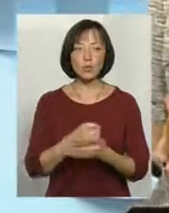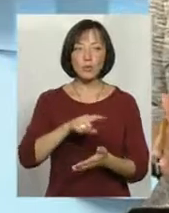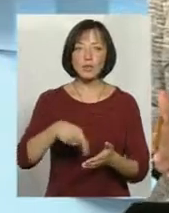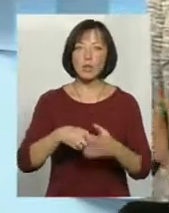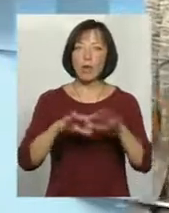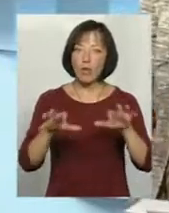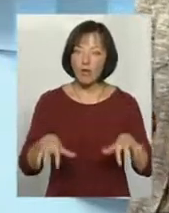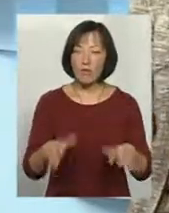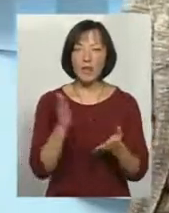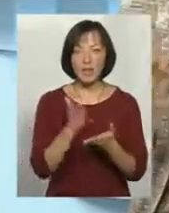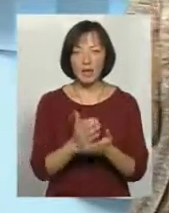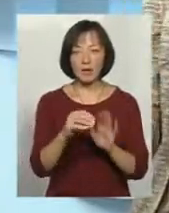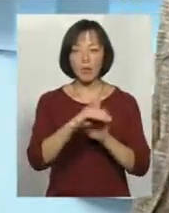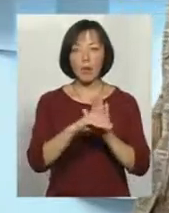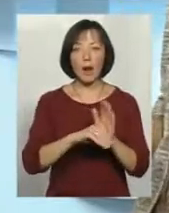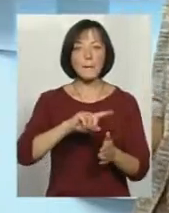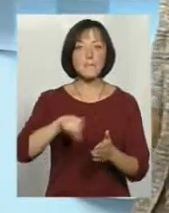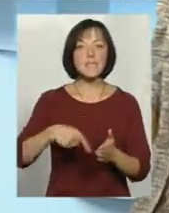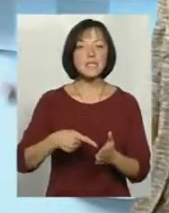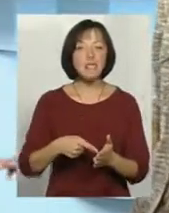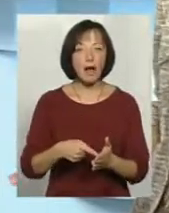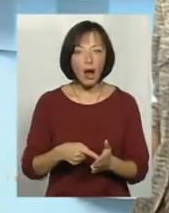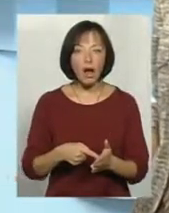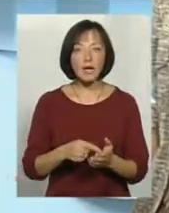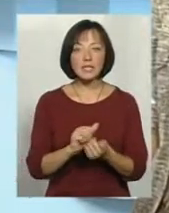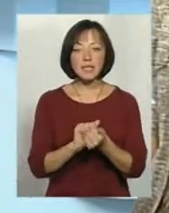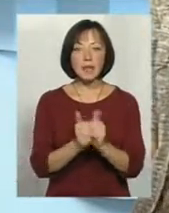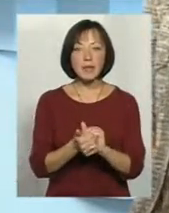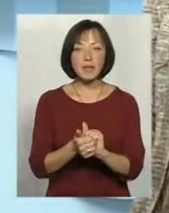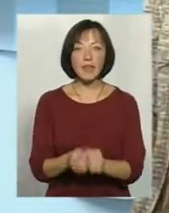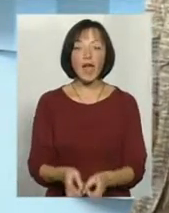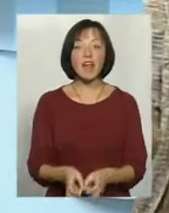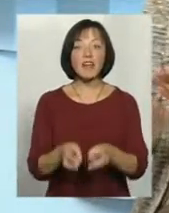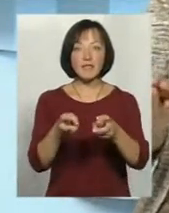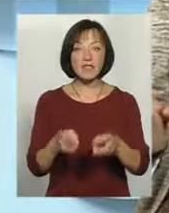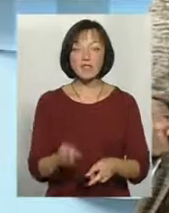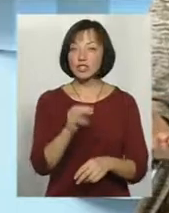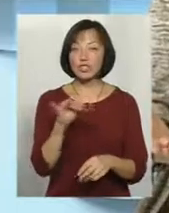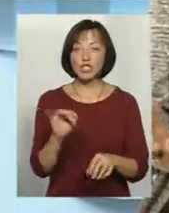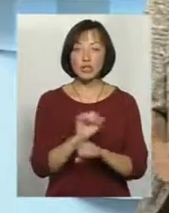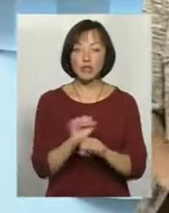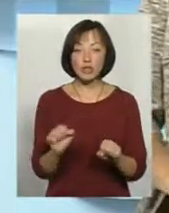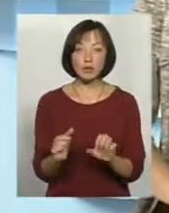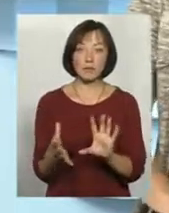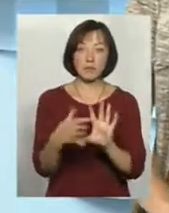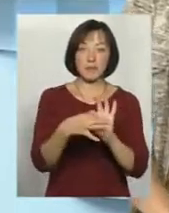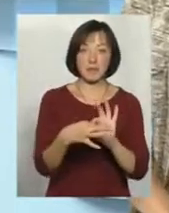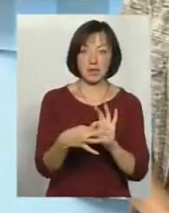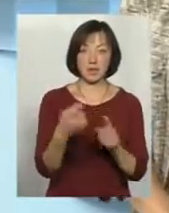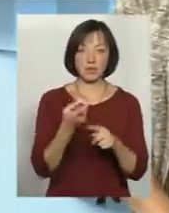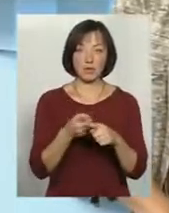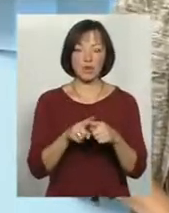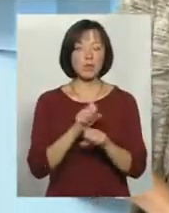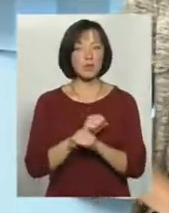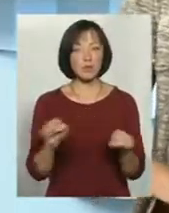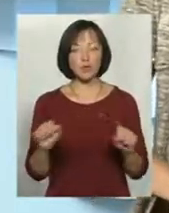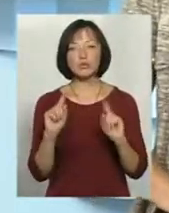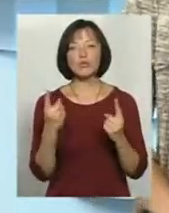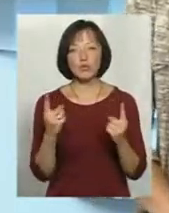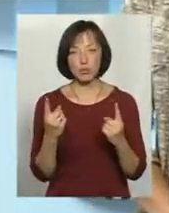міського голови? Є програма, міська програма заміни ліфтів. Чи не можна під'єднатися до неї? Не можна.